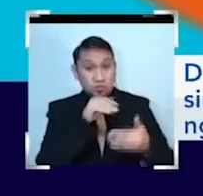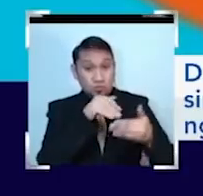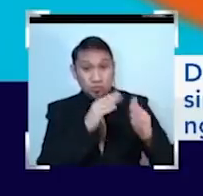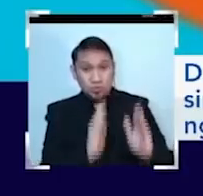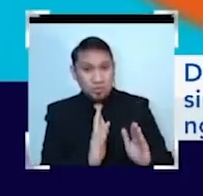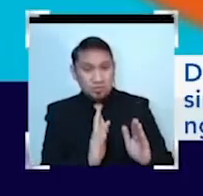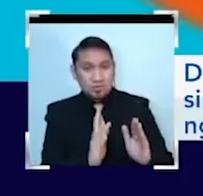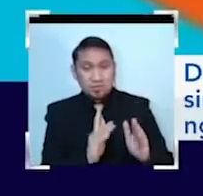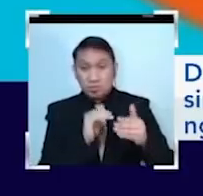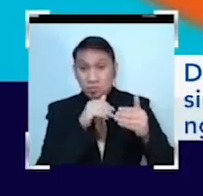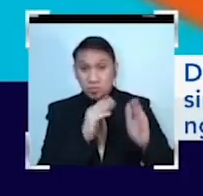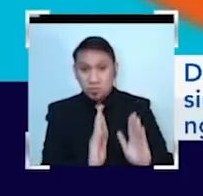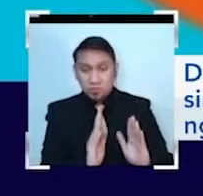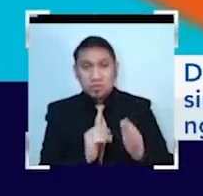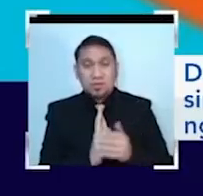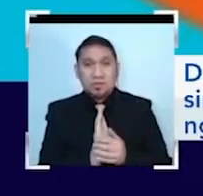aabutan